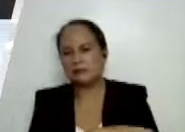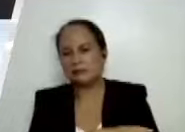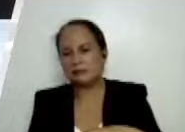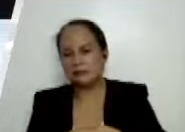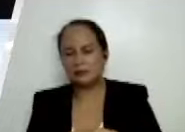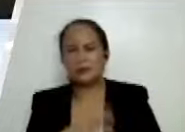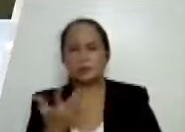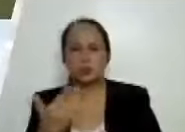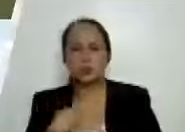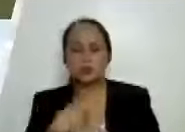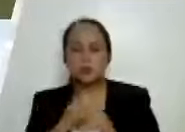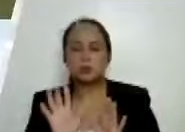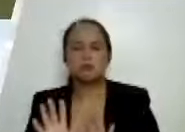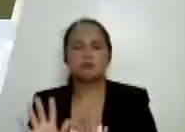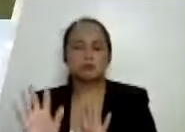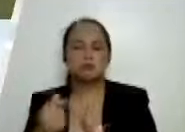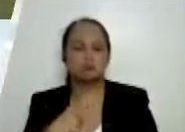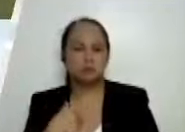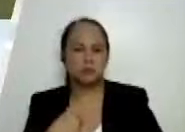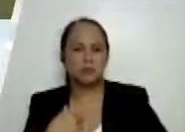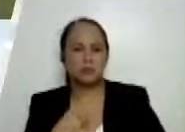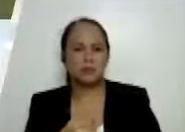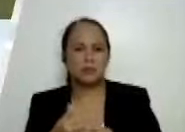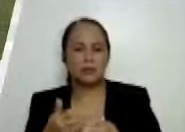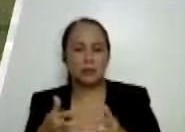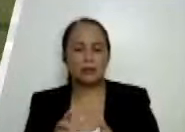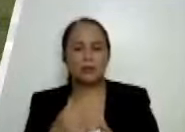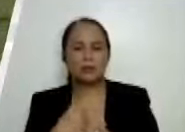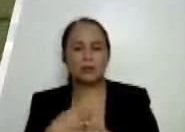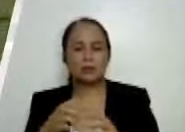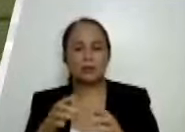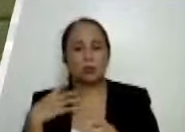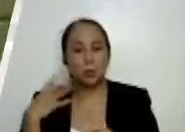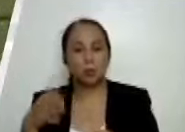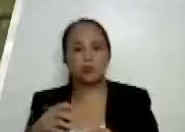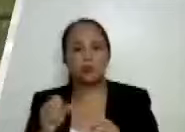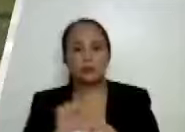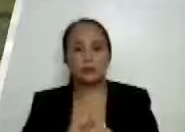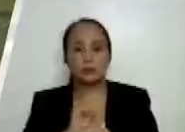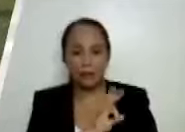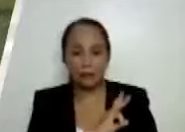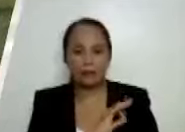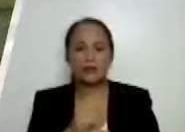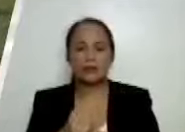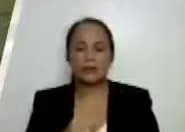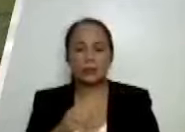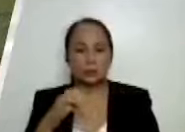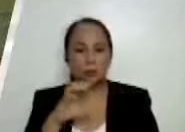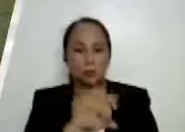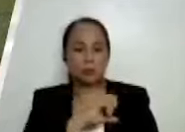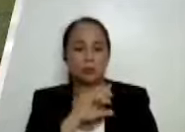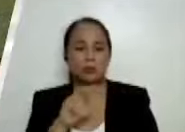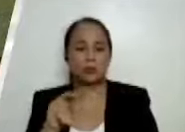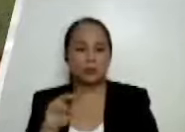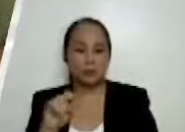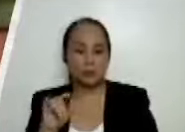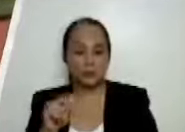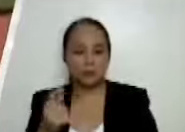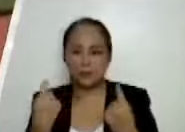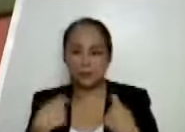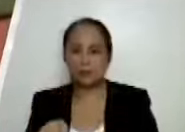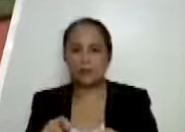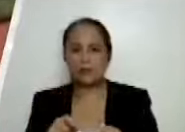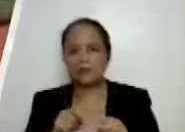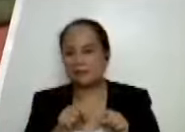niya. Sa pahintulot ng coaching staff at ng ating champion na si Nesty, susubukan ko silang sabayan